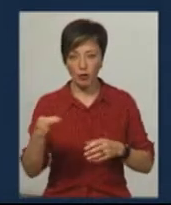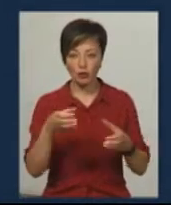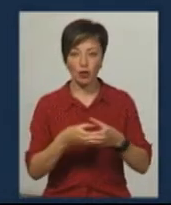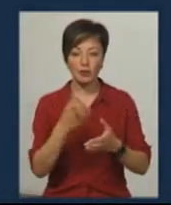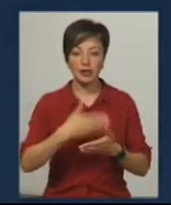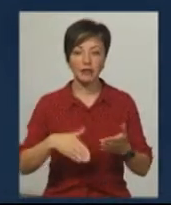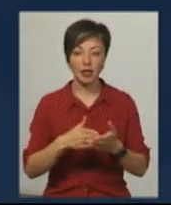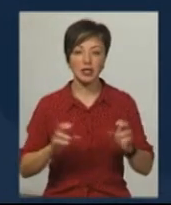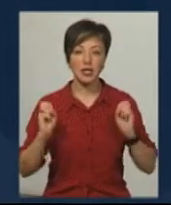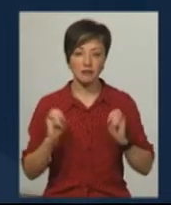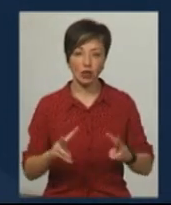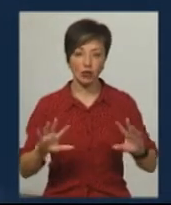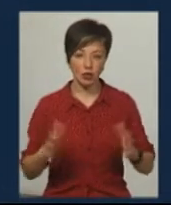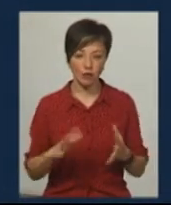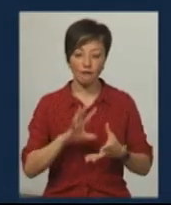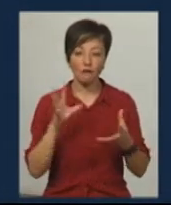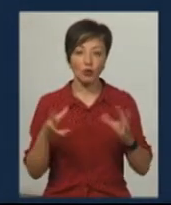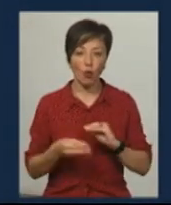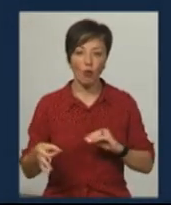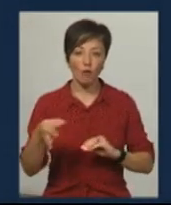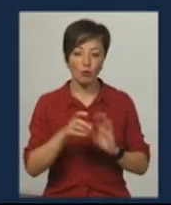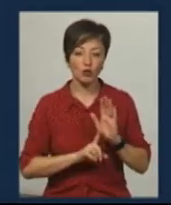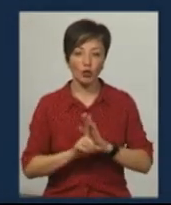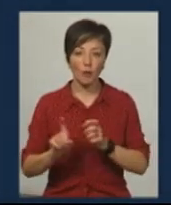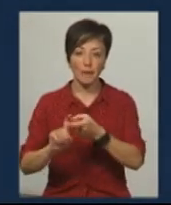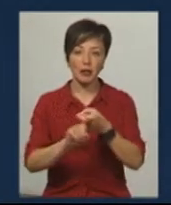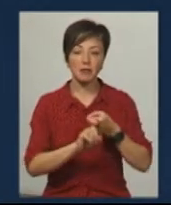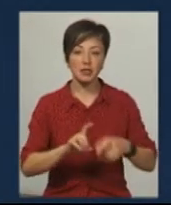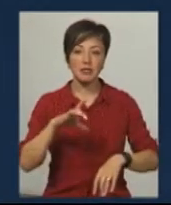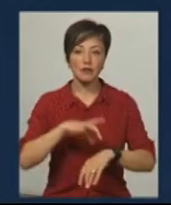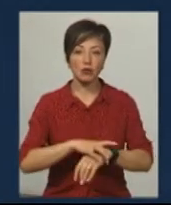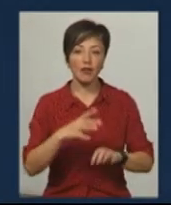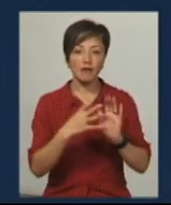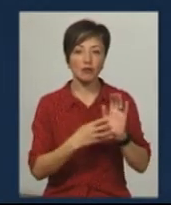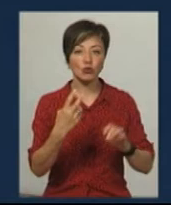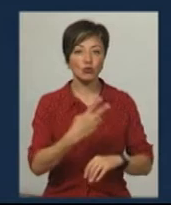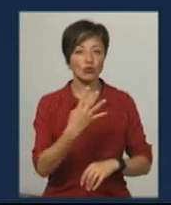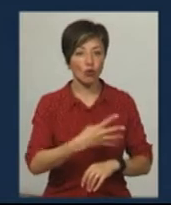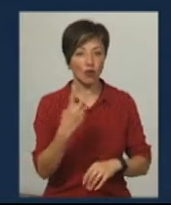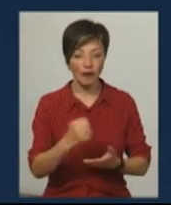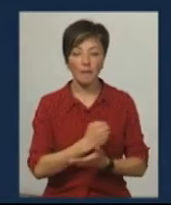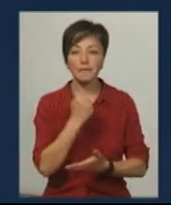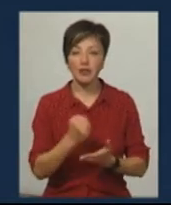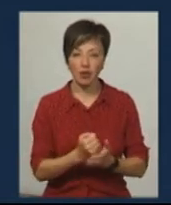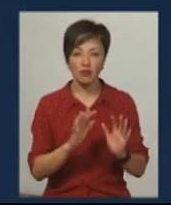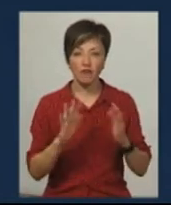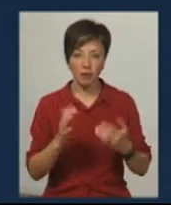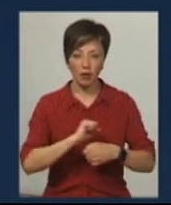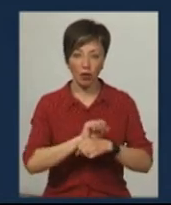ліквідації надзвичайної ситуації. Всього в області від початку пандемії зафіксовано 942 підтверджених випадки